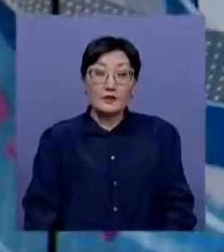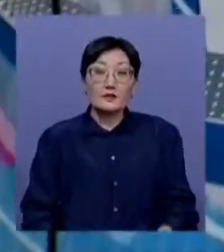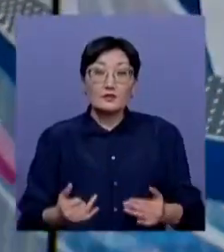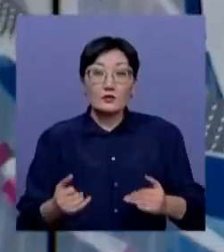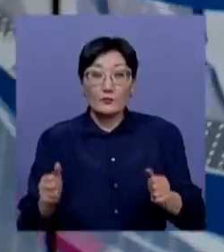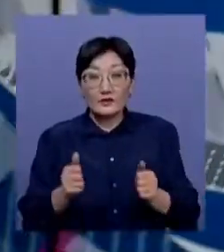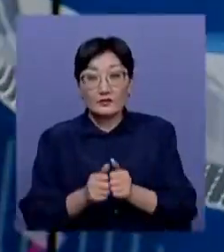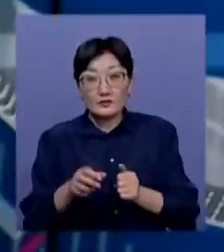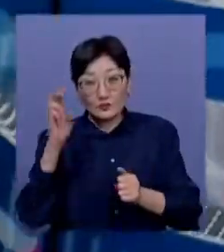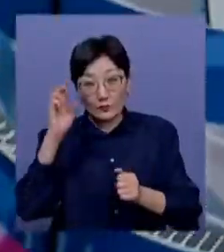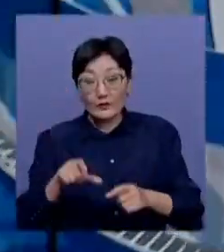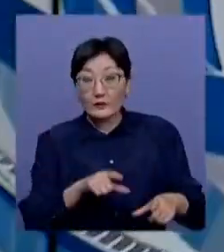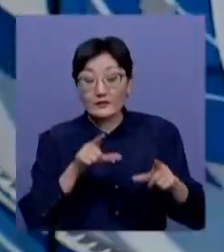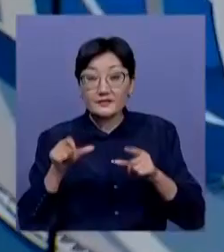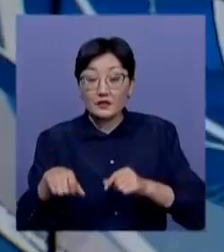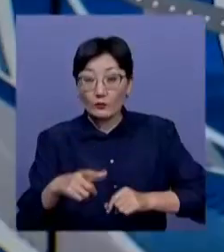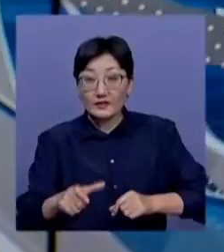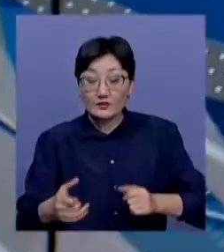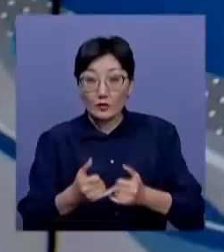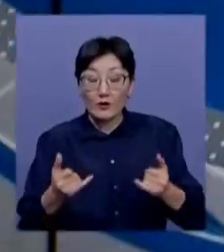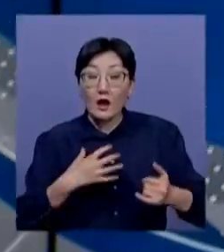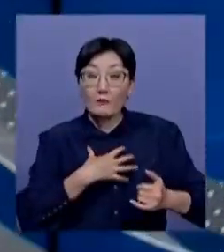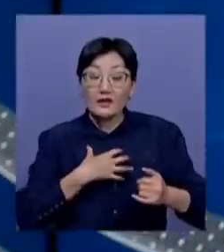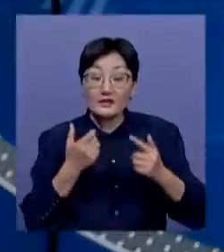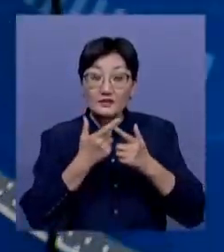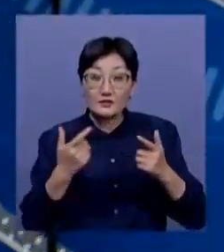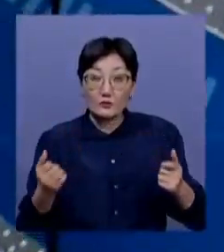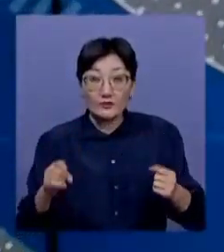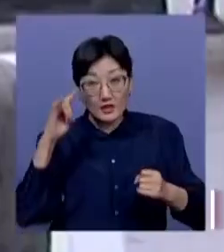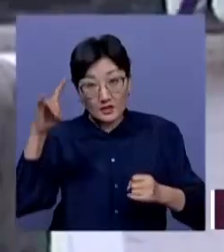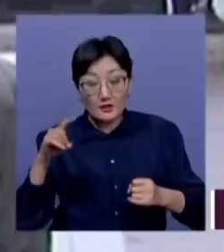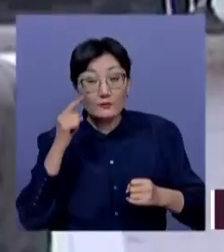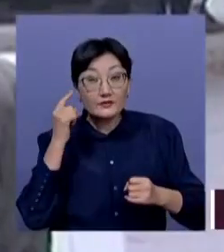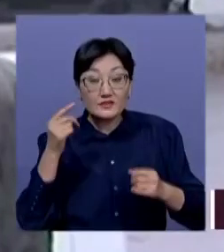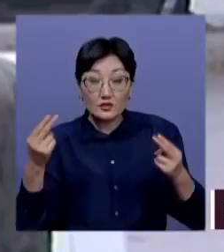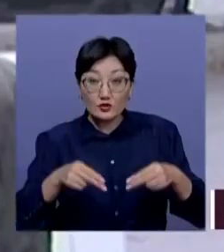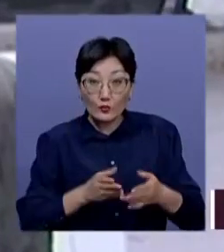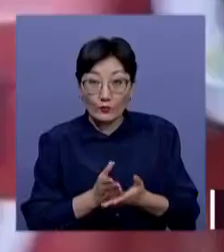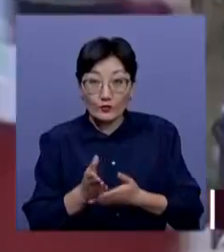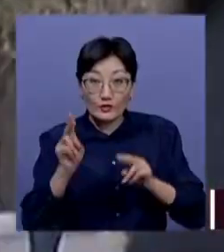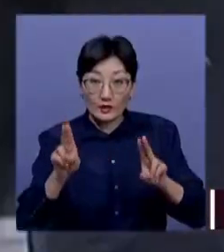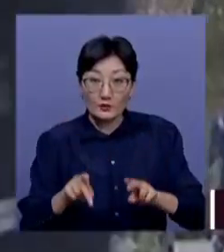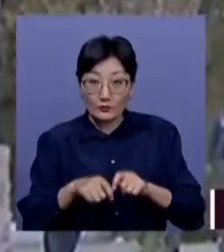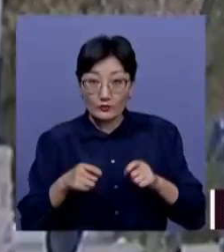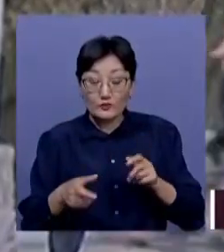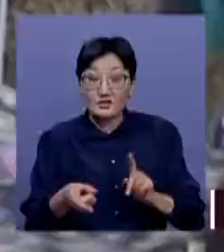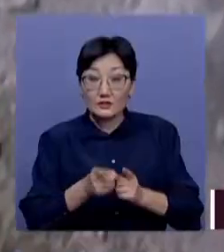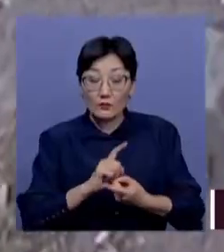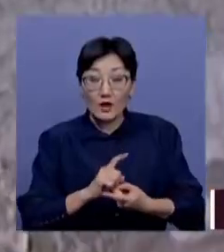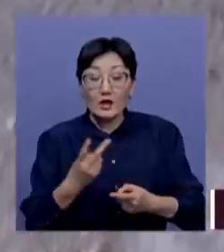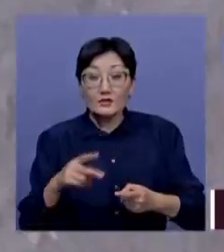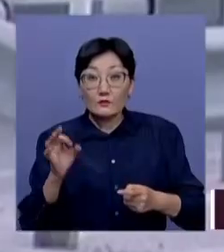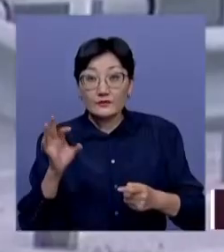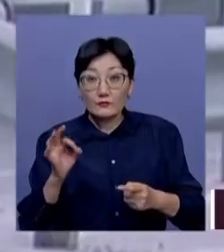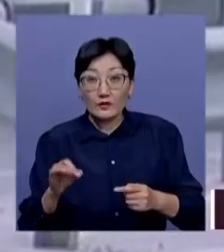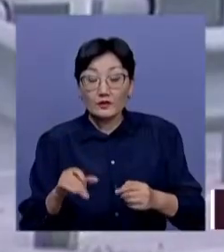Енді көрші елдерге жол тартқалы жатқан азаматтар үшін маңызды ақпарат. Қазақ-қырғыз шекарасынан өту тәртібі өзгереді. 20 қазаннан бастап екі